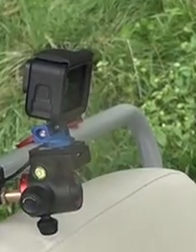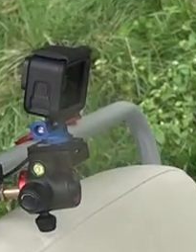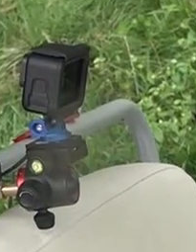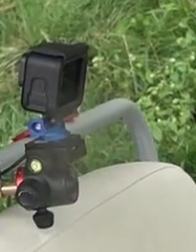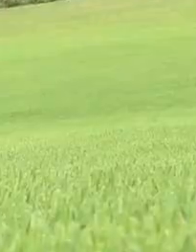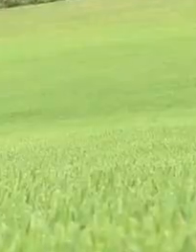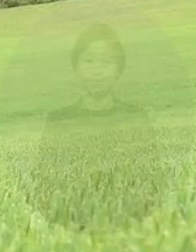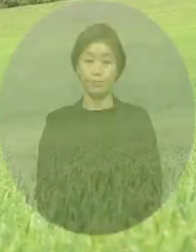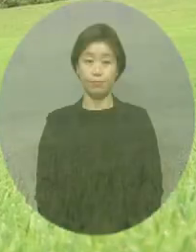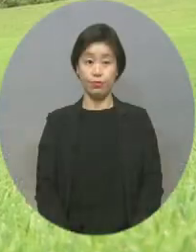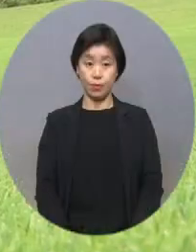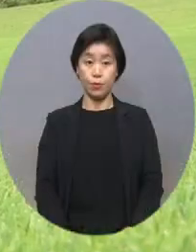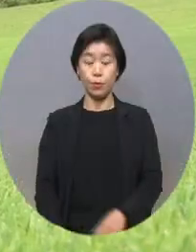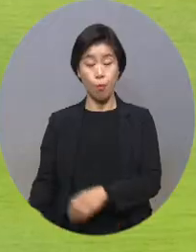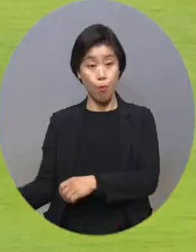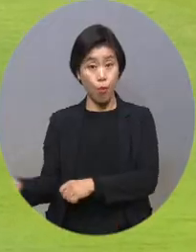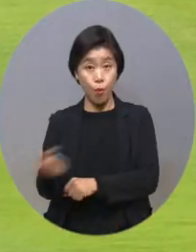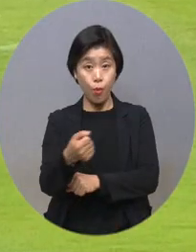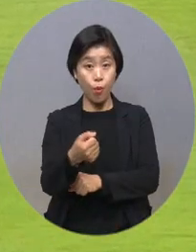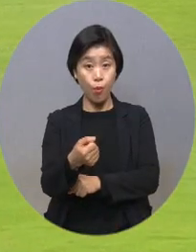잘 쳤어.